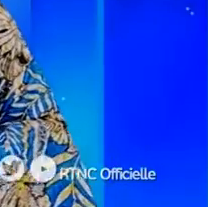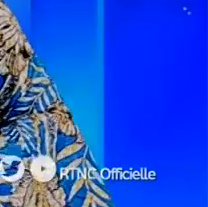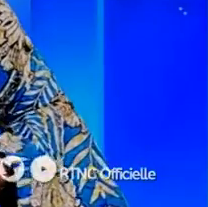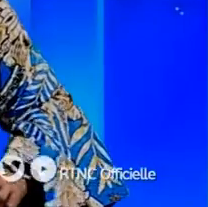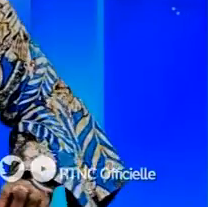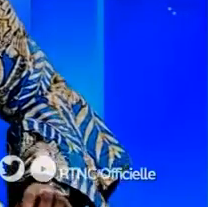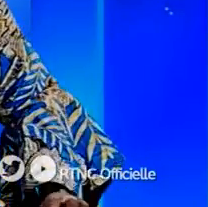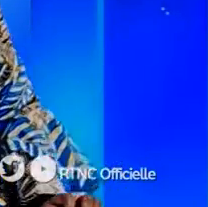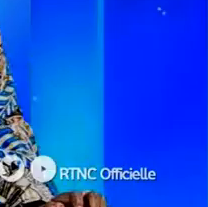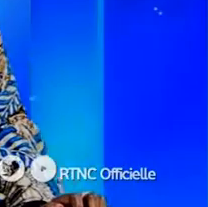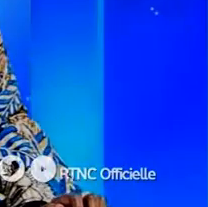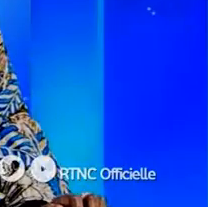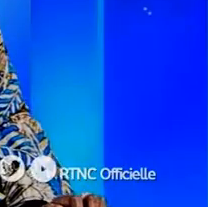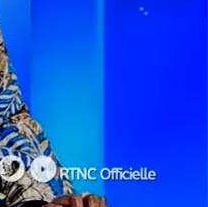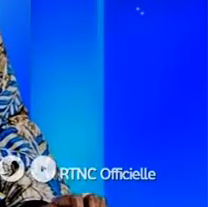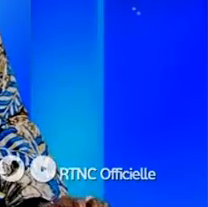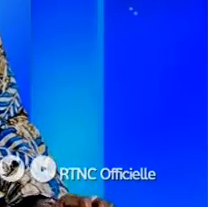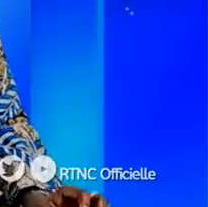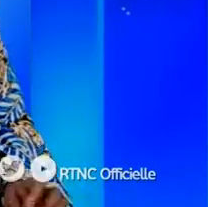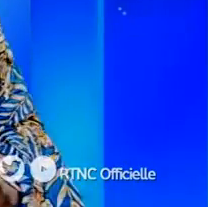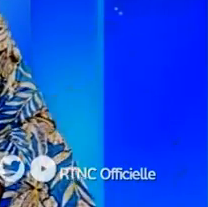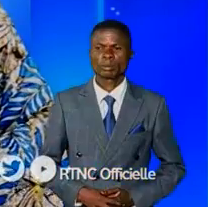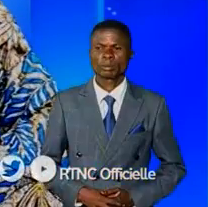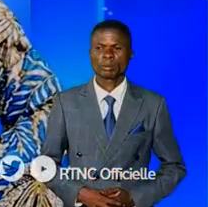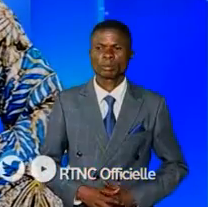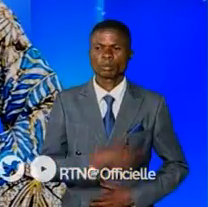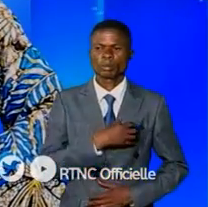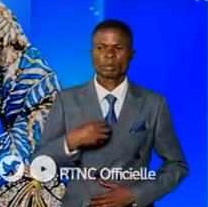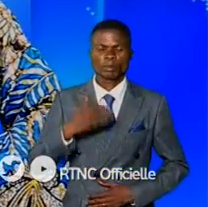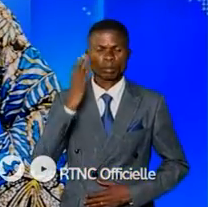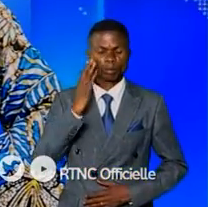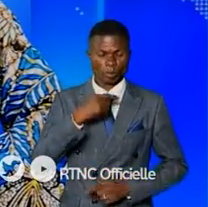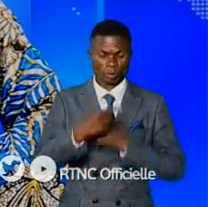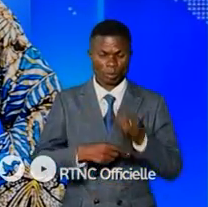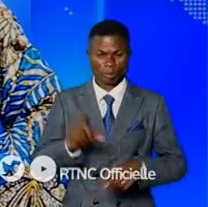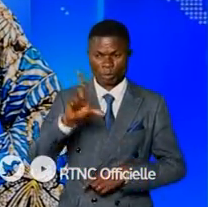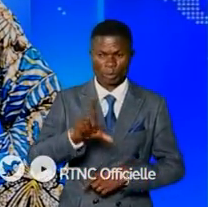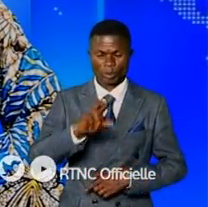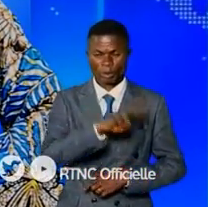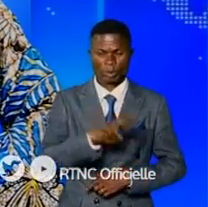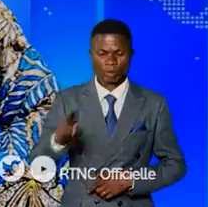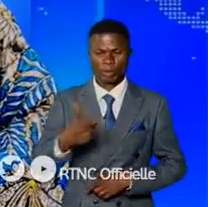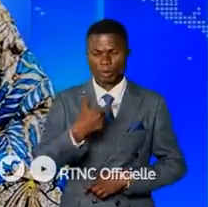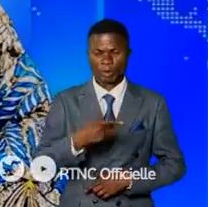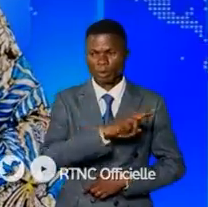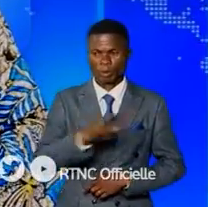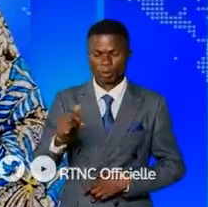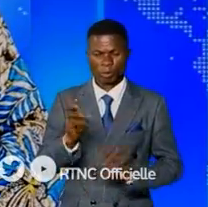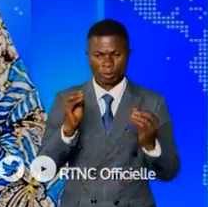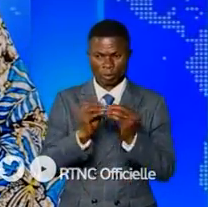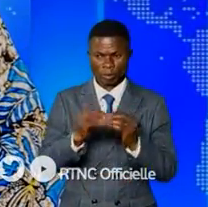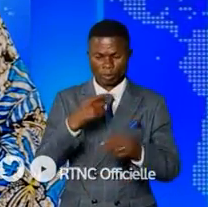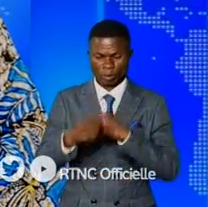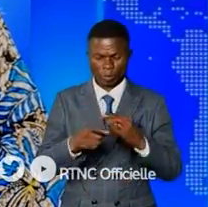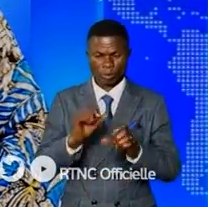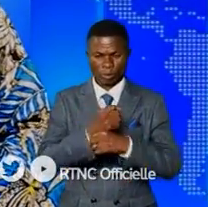Mesdames et messieurs, bonsoir. Voici les titres de ce journal. Début ce lundi 22 février 2020 de consultation pour la formation